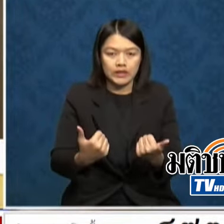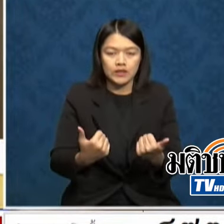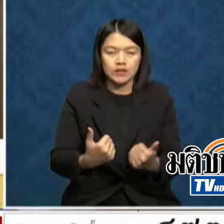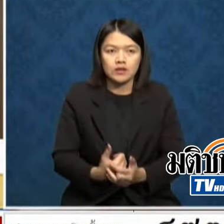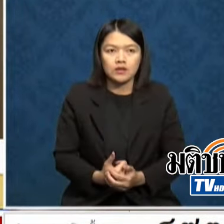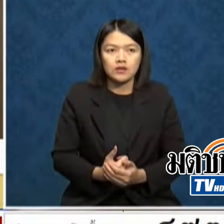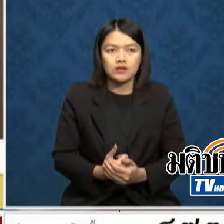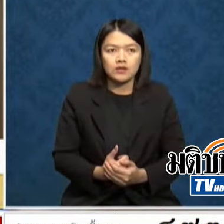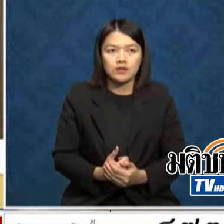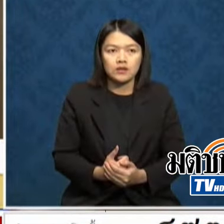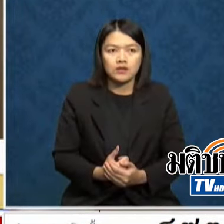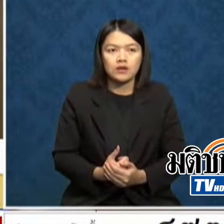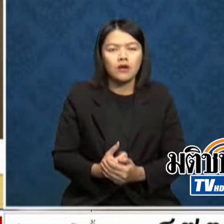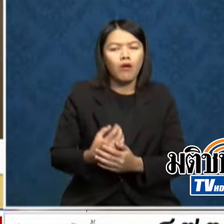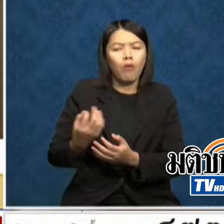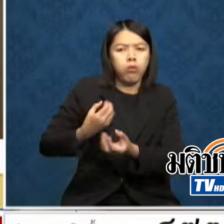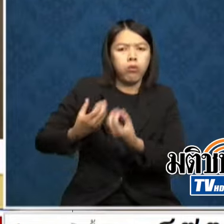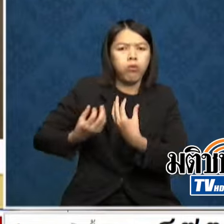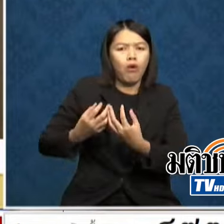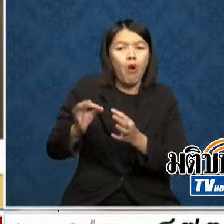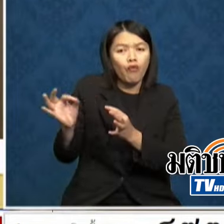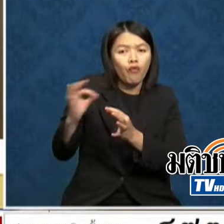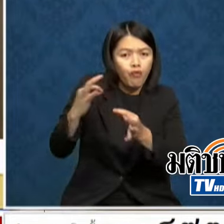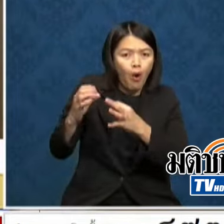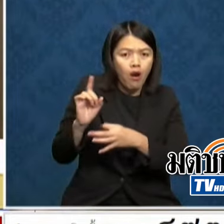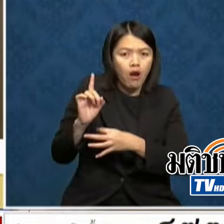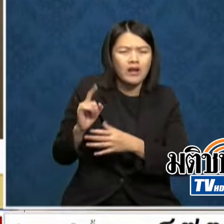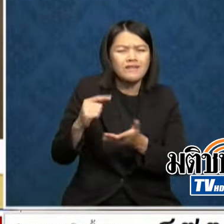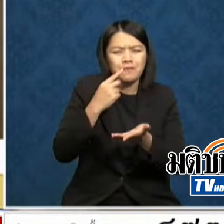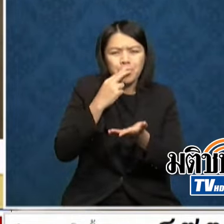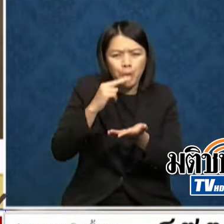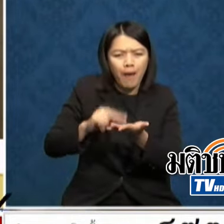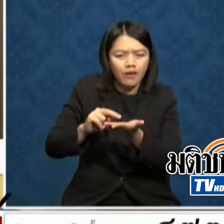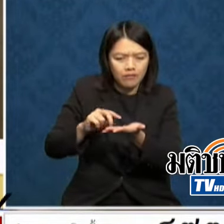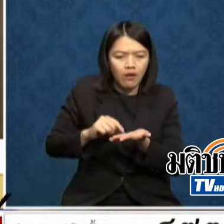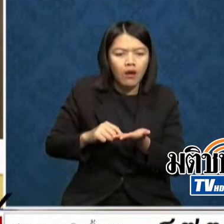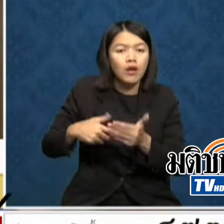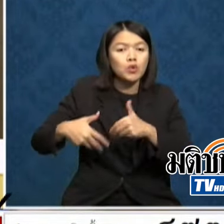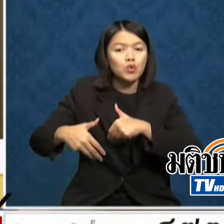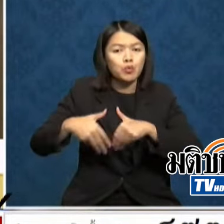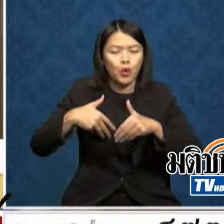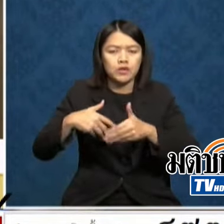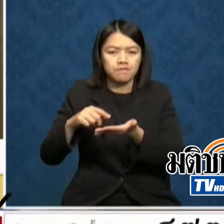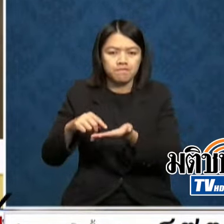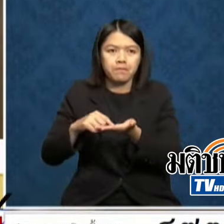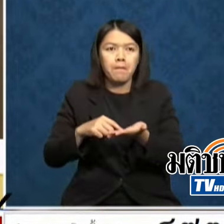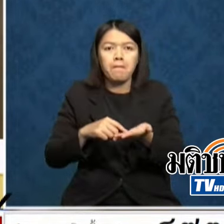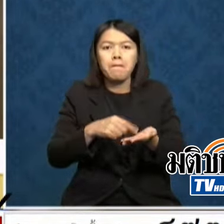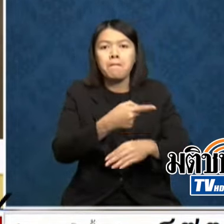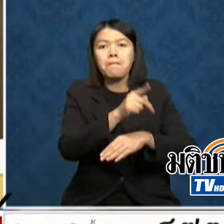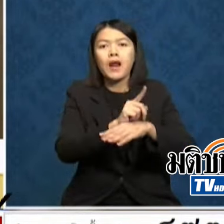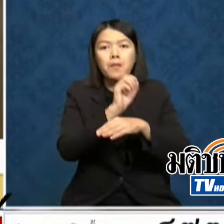องกับเรื่องร้องเรียนที่ไม่ใช่เรื่องร้องเรียนเป็นหนังสือนะครับของประชาชนที่ทำถึงท่านประธาน